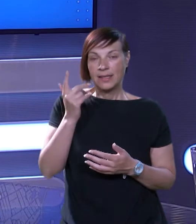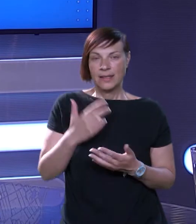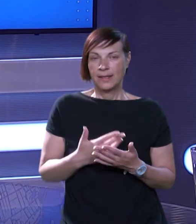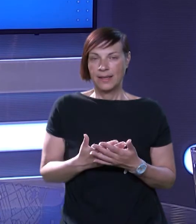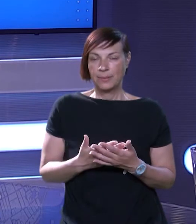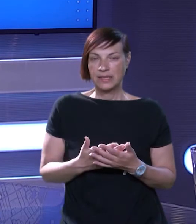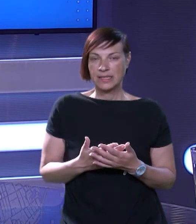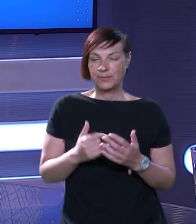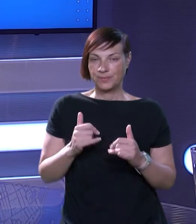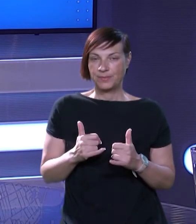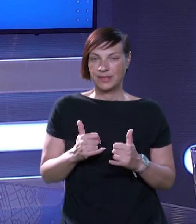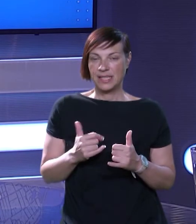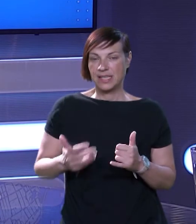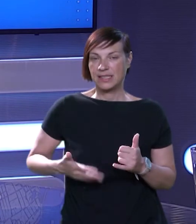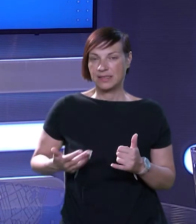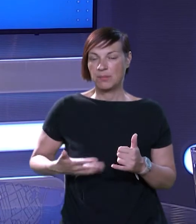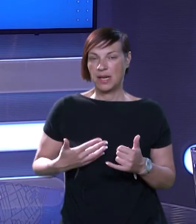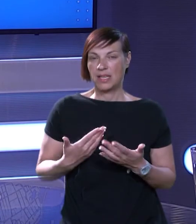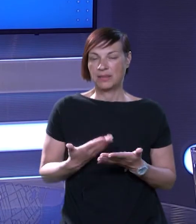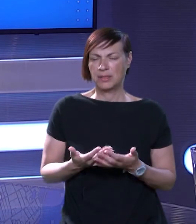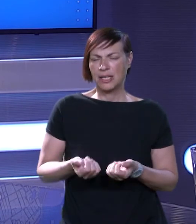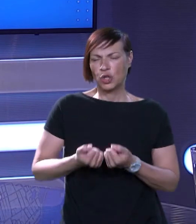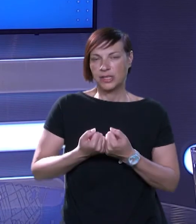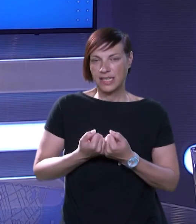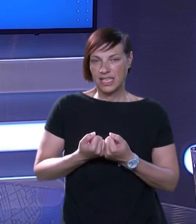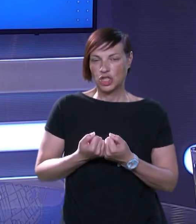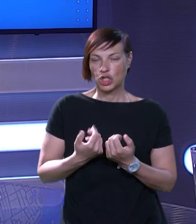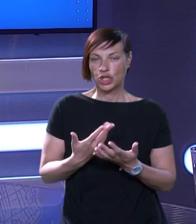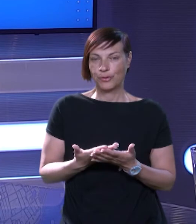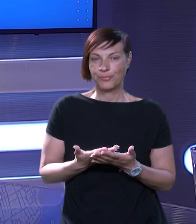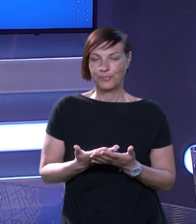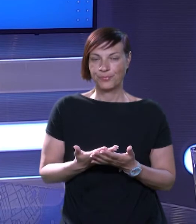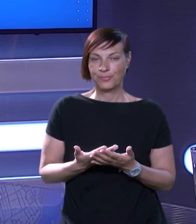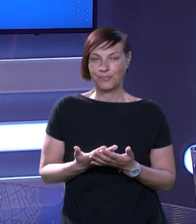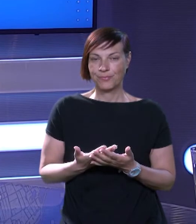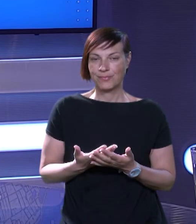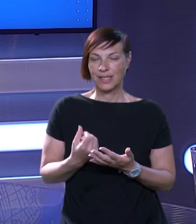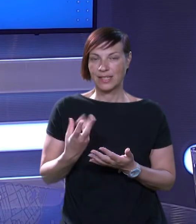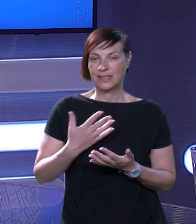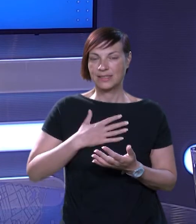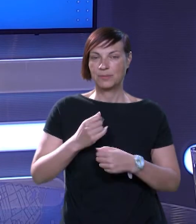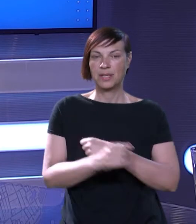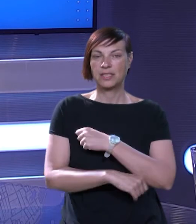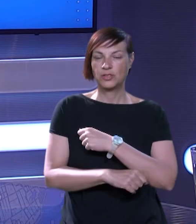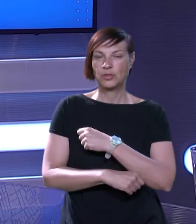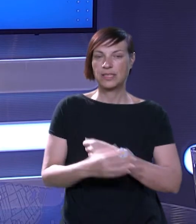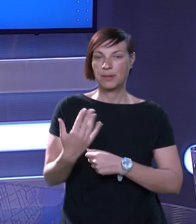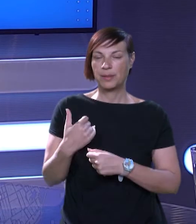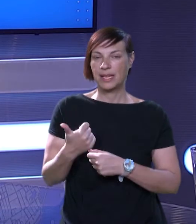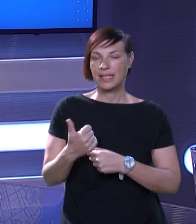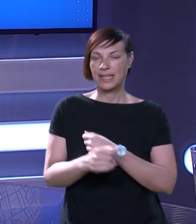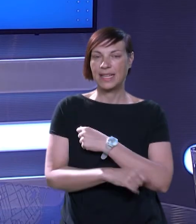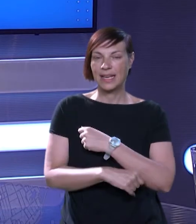Mislim da pogotovo danas mladima toliko teško, s obzirom da kad sam ja studirala bila je